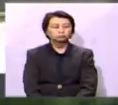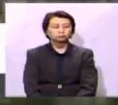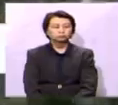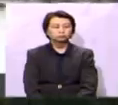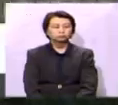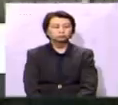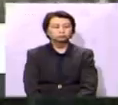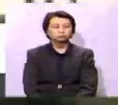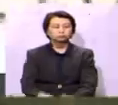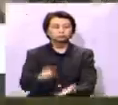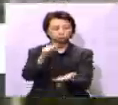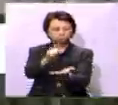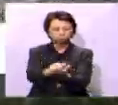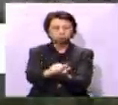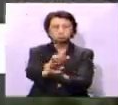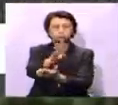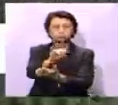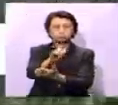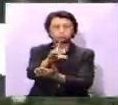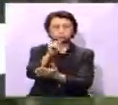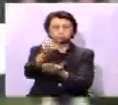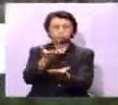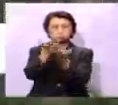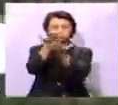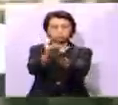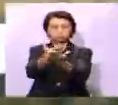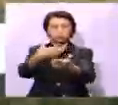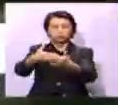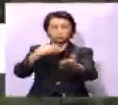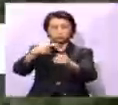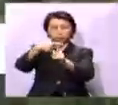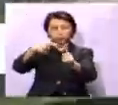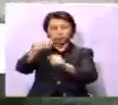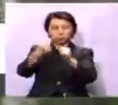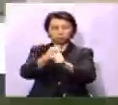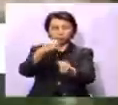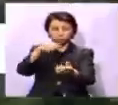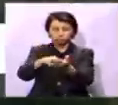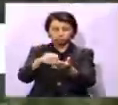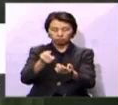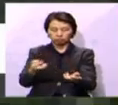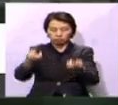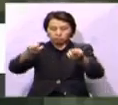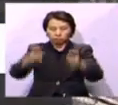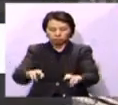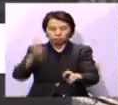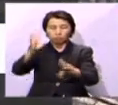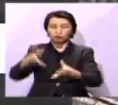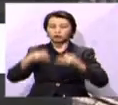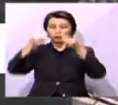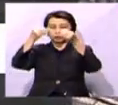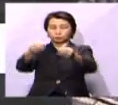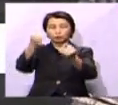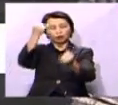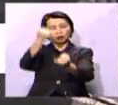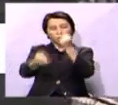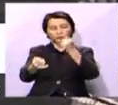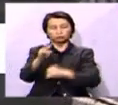Bidang untuk projek HSR perlu dikemukakan sebelum pertengahan tahun ini dan kontrak dijangka diberikan pada